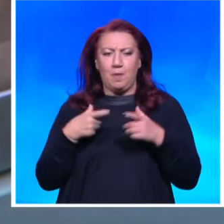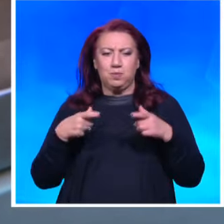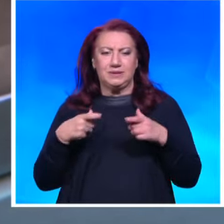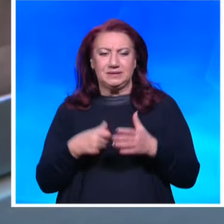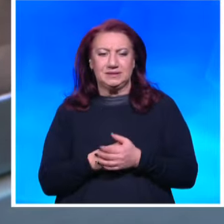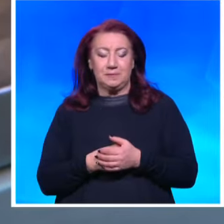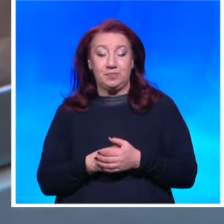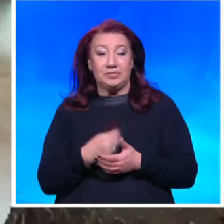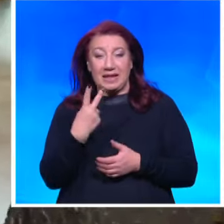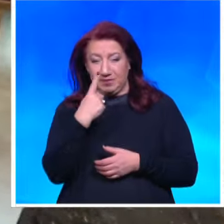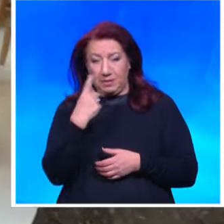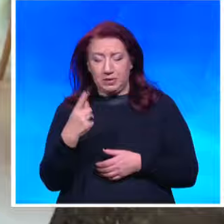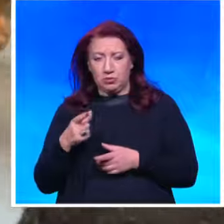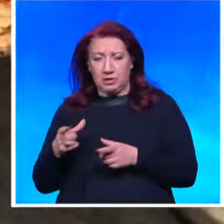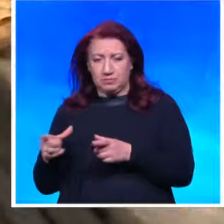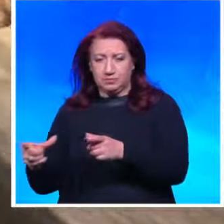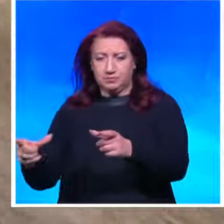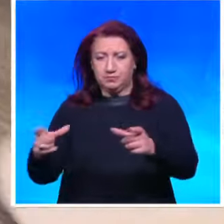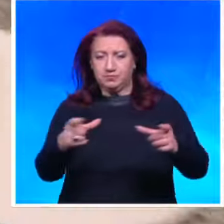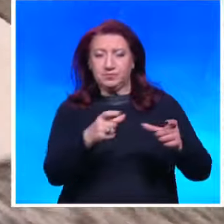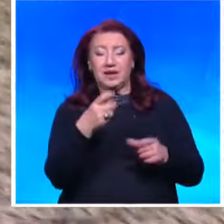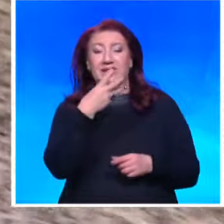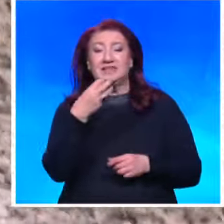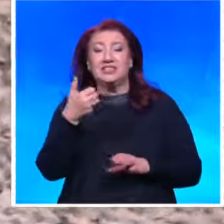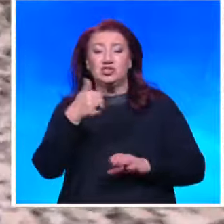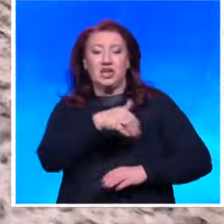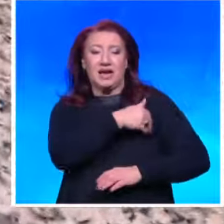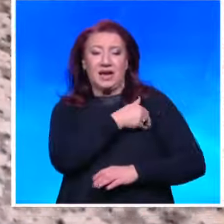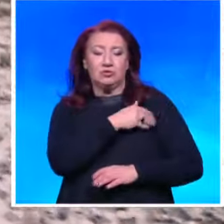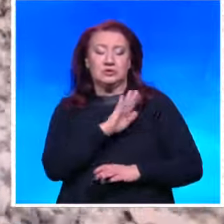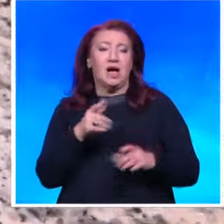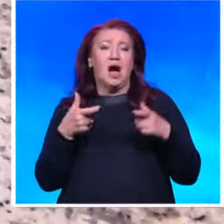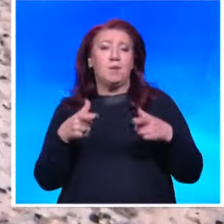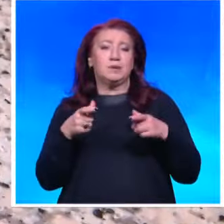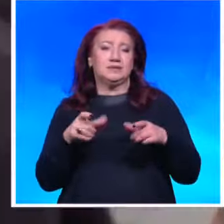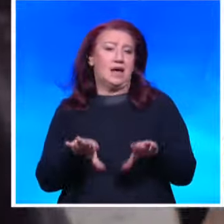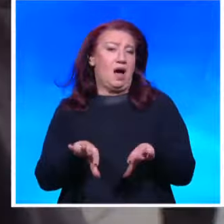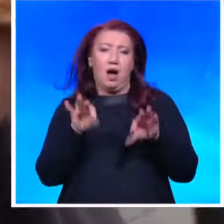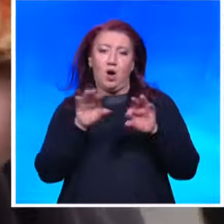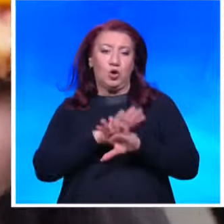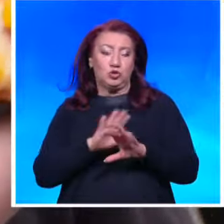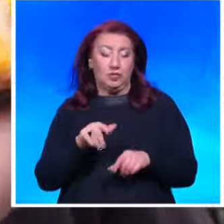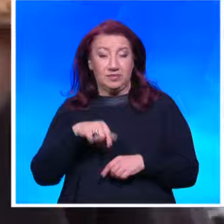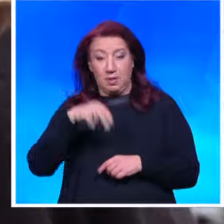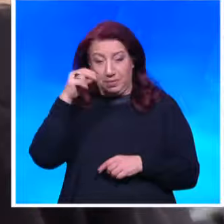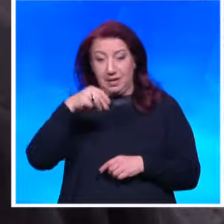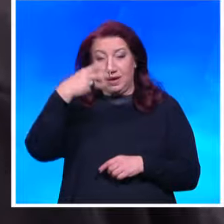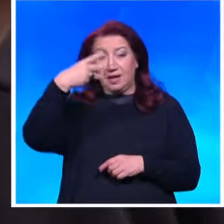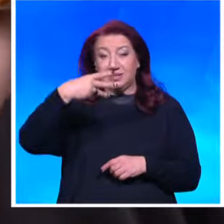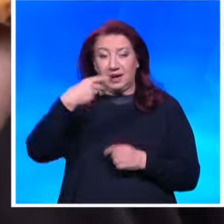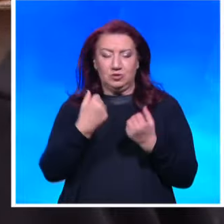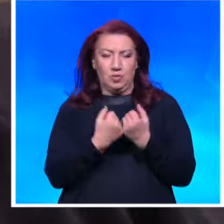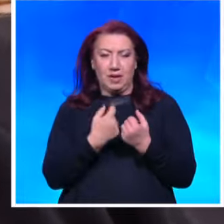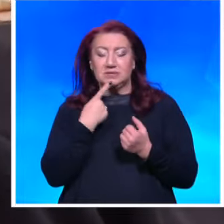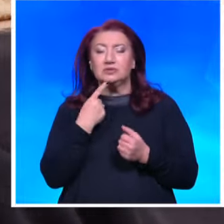2 минути на 360 градуса и пицата вече е готова. Страната ни е на трето място в Европа за миналата година по поръчки